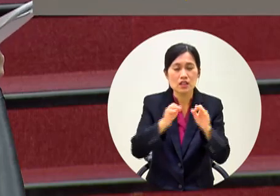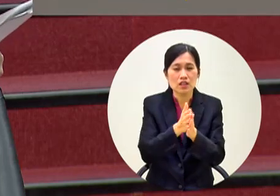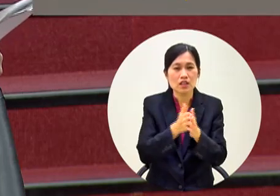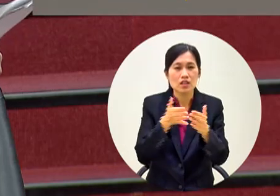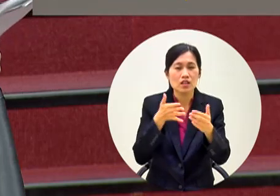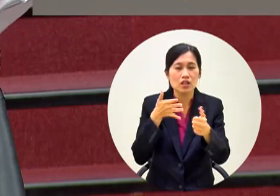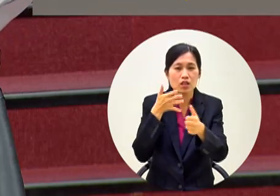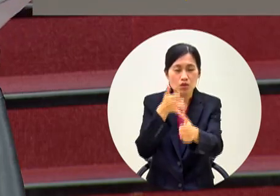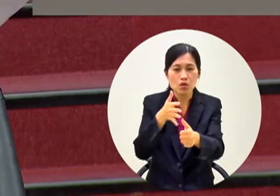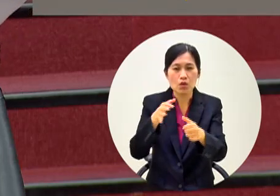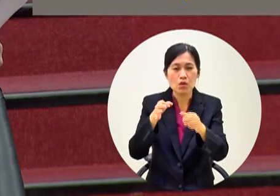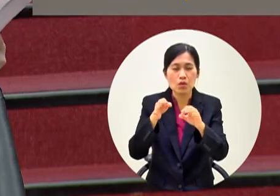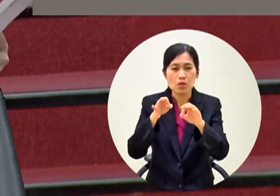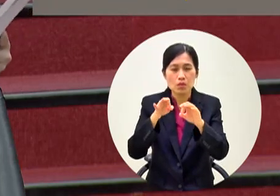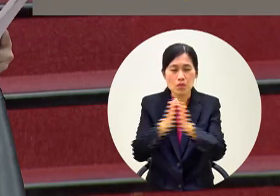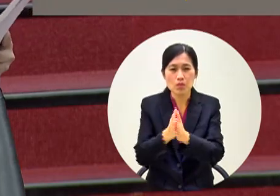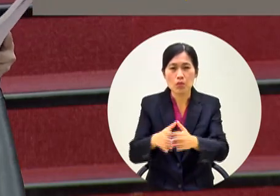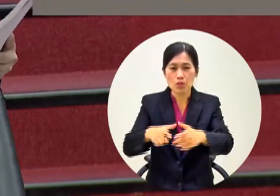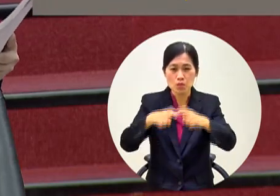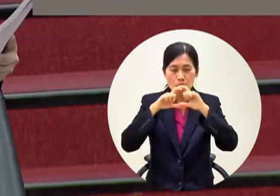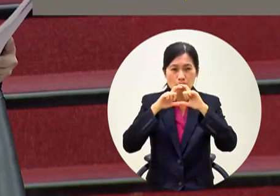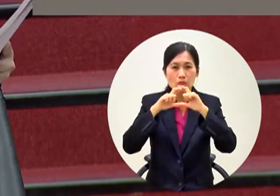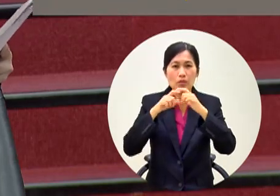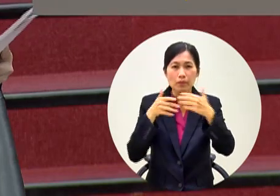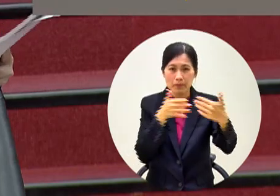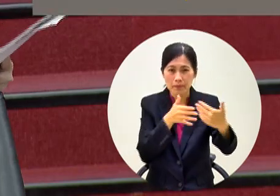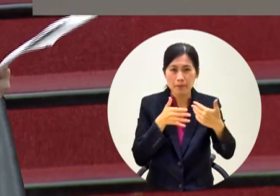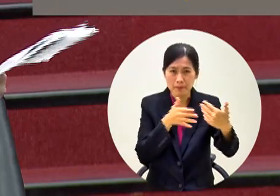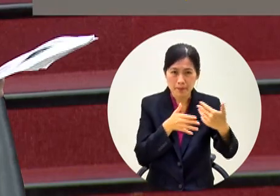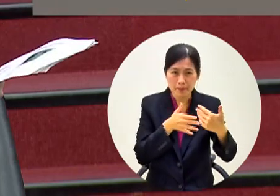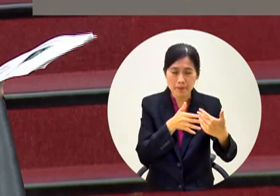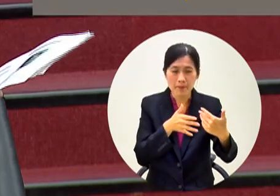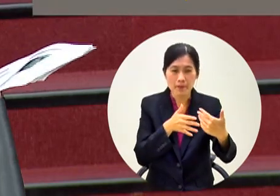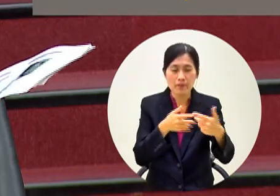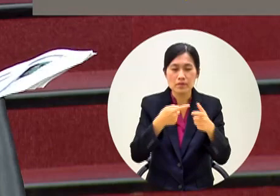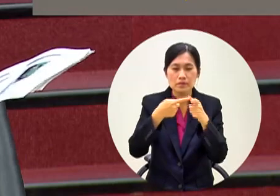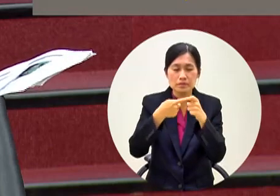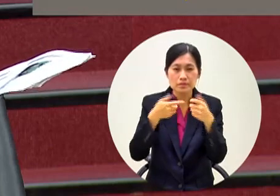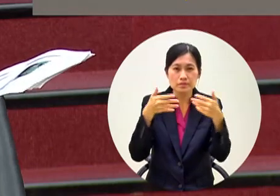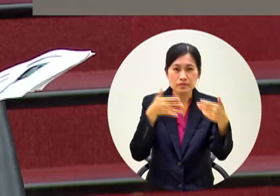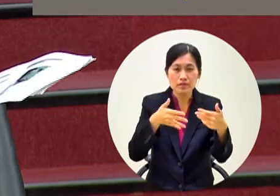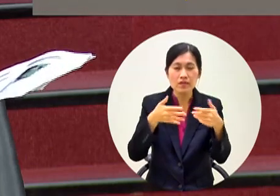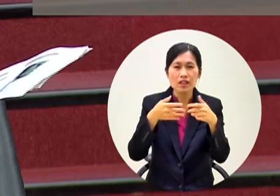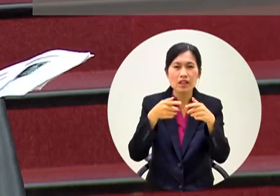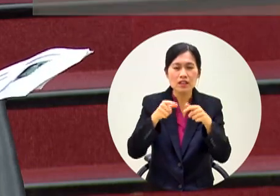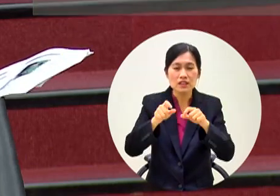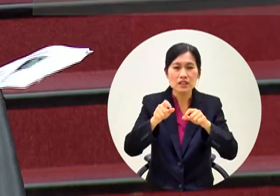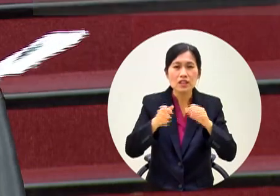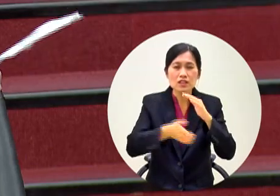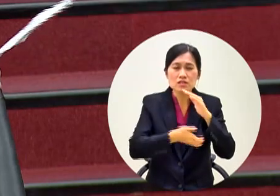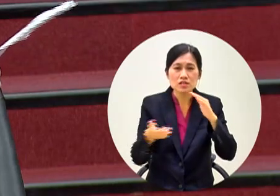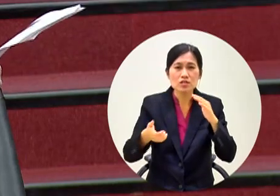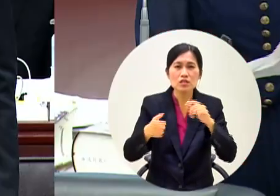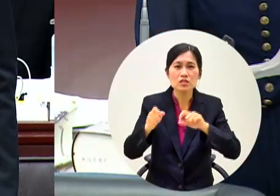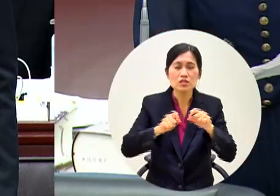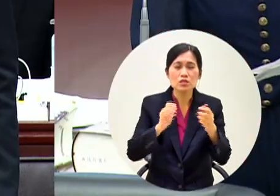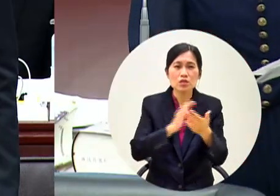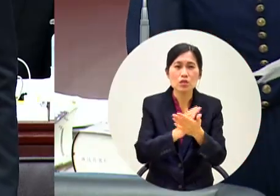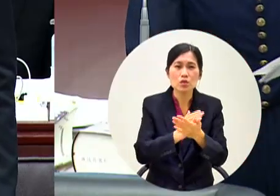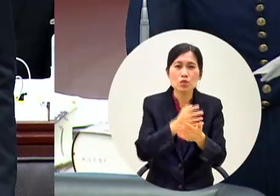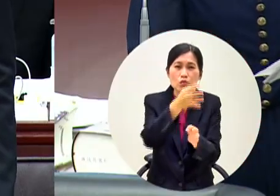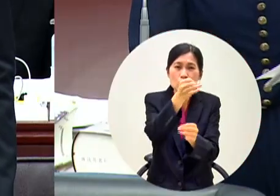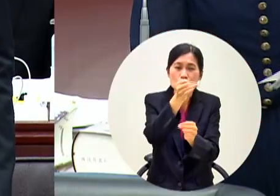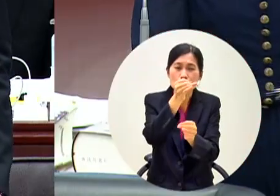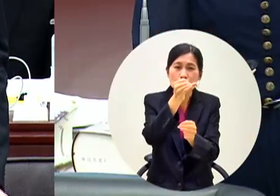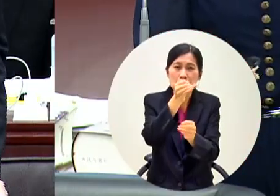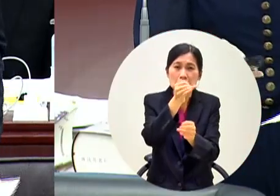等一下， 那麻烦市长一下， 即问即答。 第一个问题就是迁村计划书，你确定的时间是会在什么时候